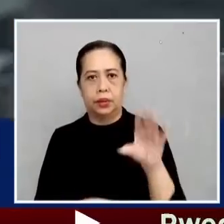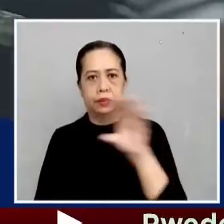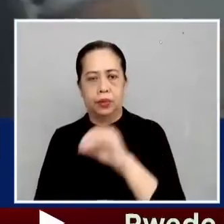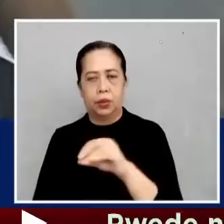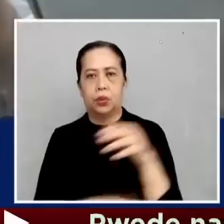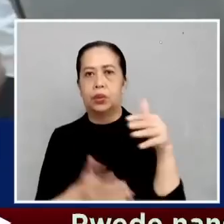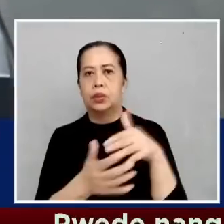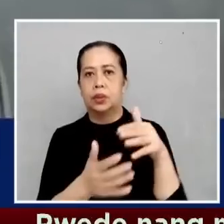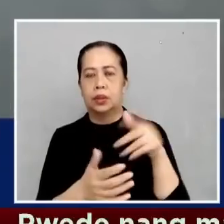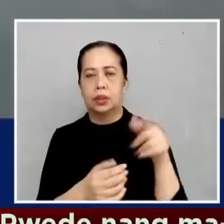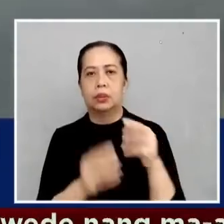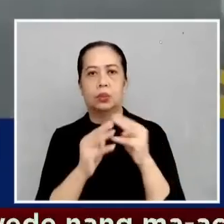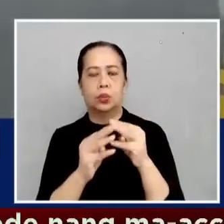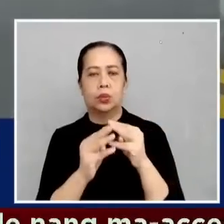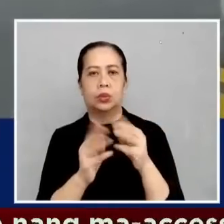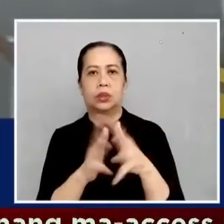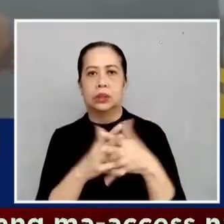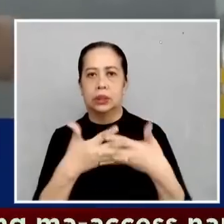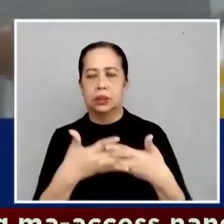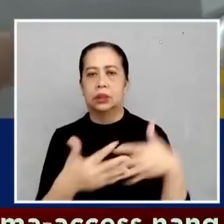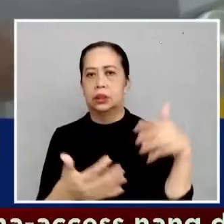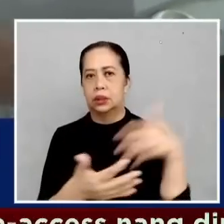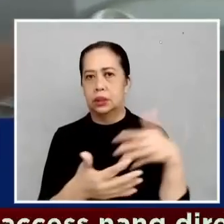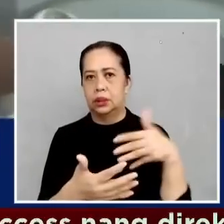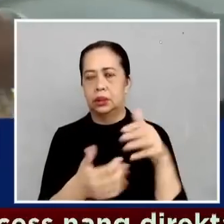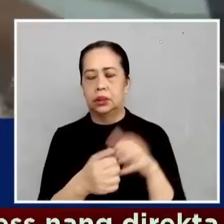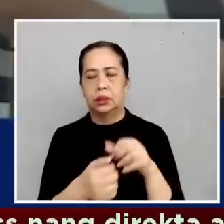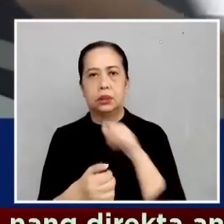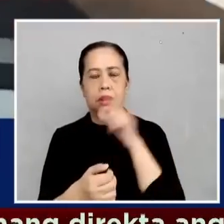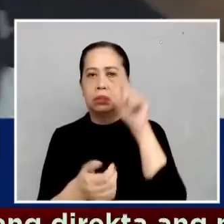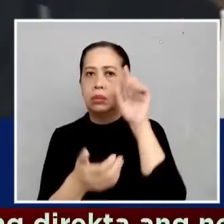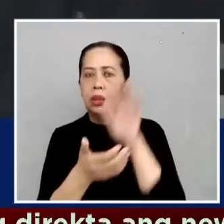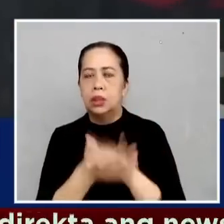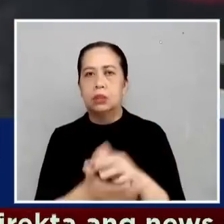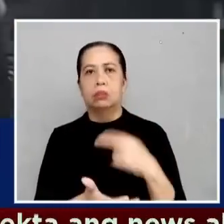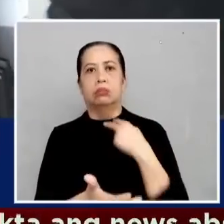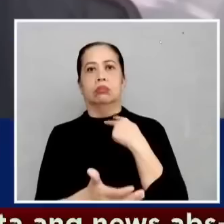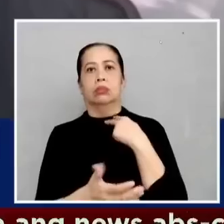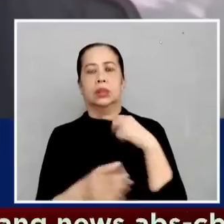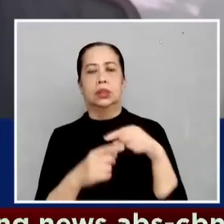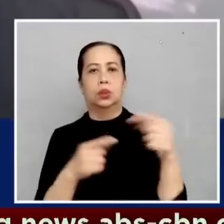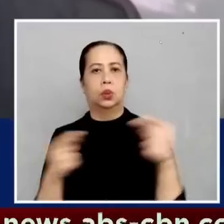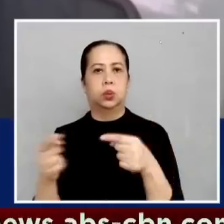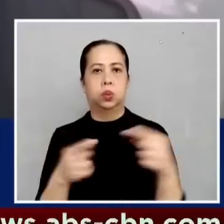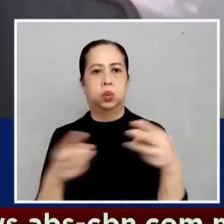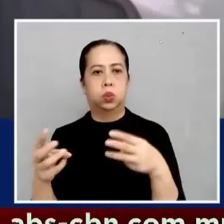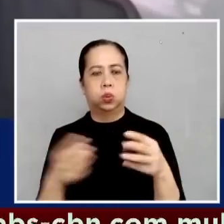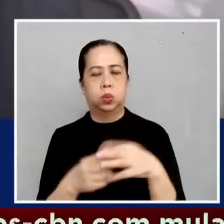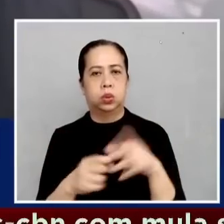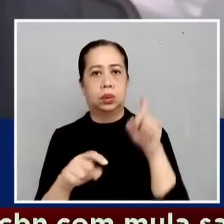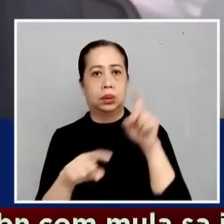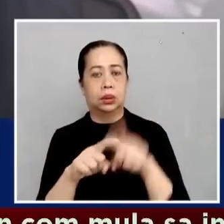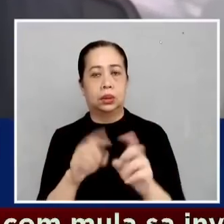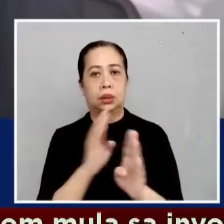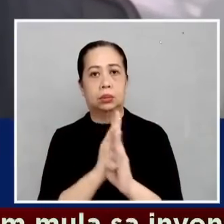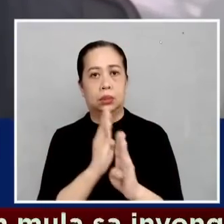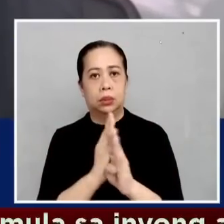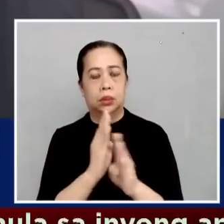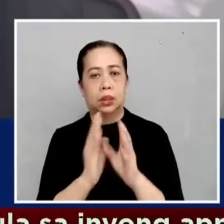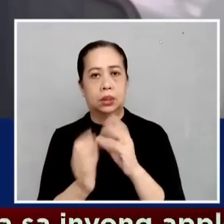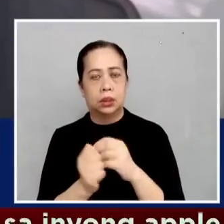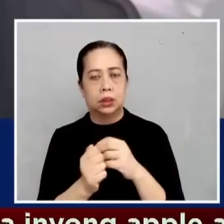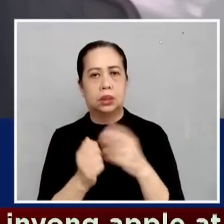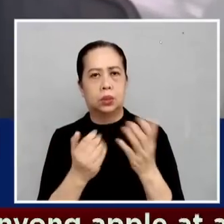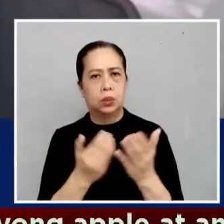sila doon ng Islamic Studies at hindi makapaniwalang maiipit sa isang giyera. Nag-arkila sila ng bus at inabot